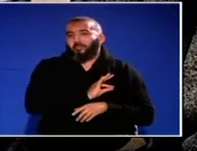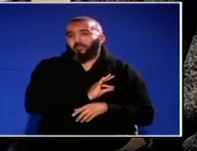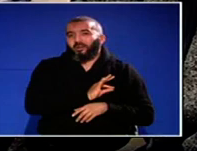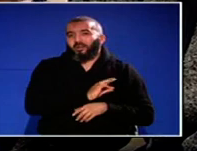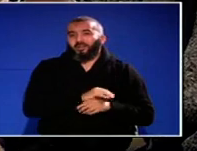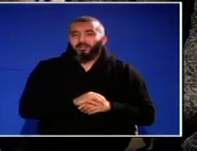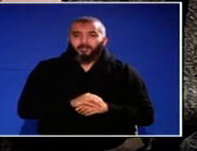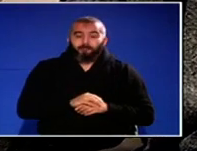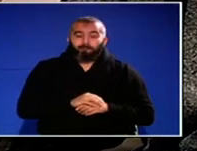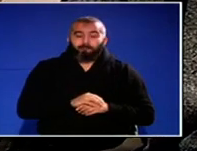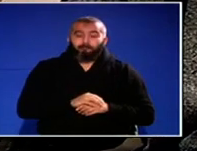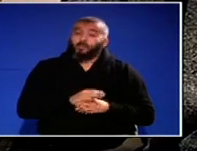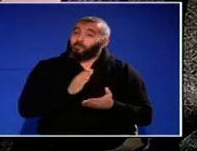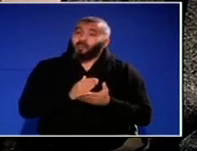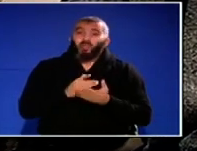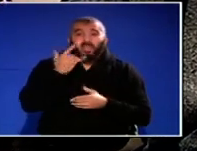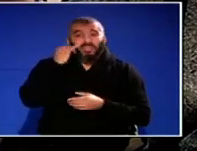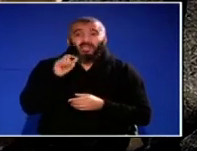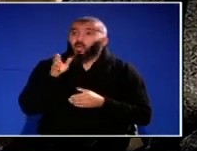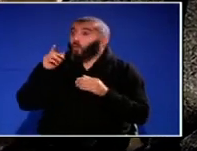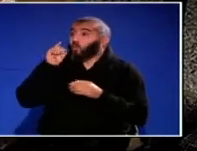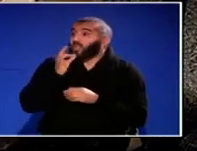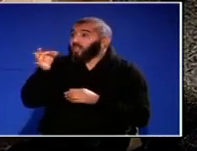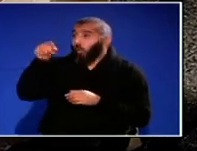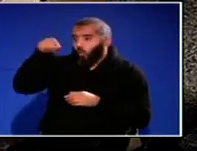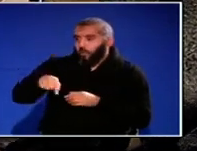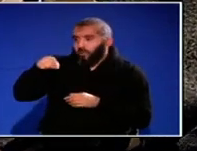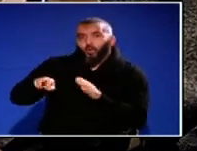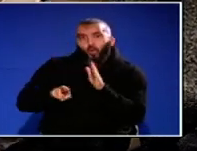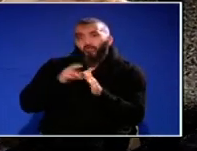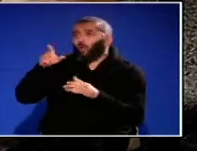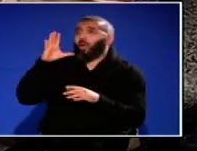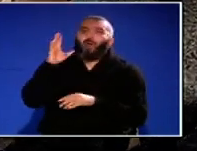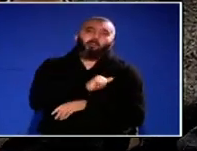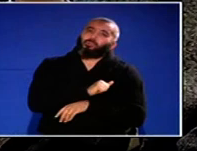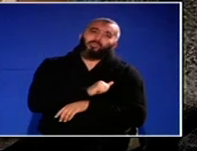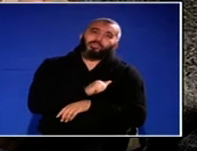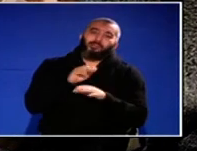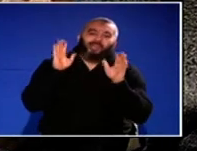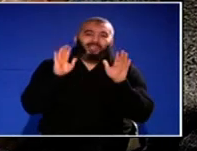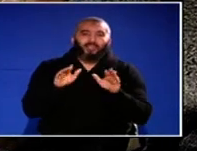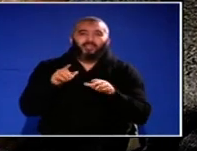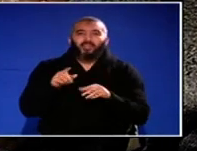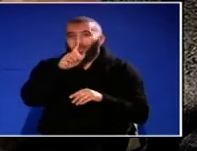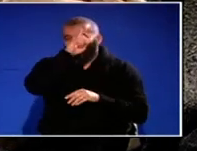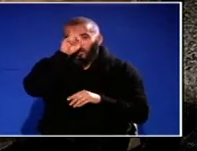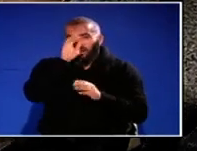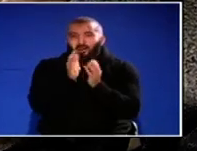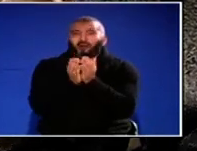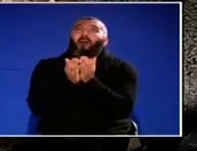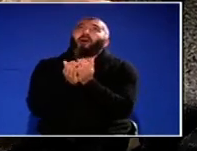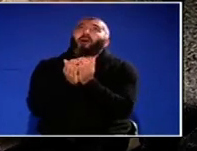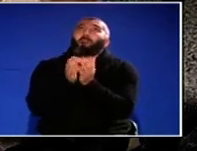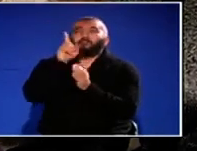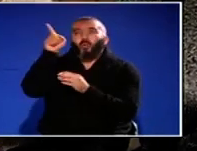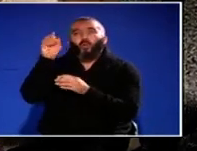يتوضا ويستحيل يحقق العفو الطهاره. فنقول له لا، انت داوي ودعو الله سبحانه وتعالى يرفع عنك هذا الشيء، ودعو الله